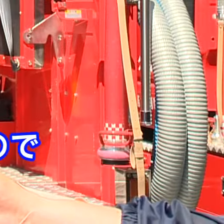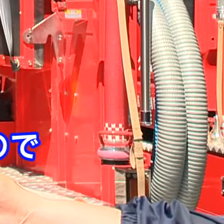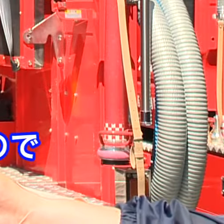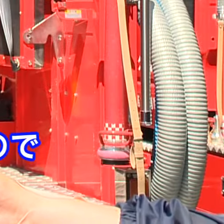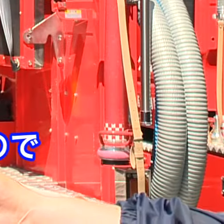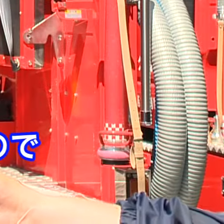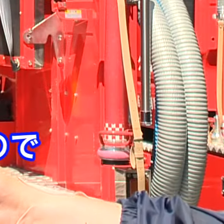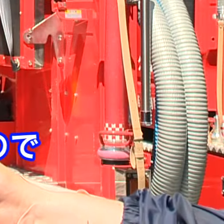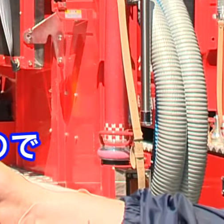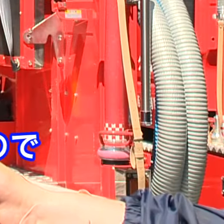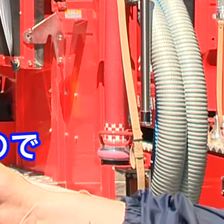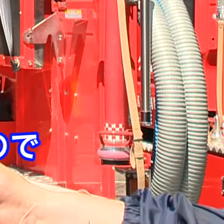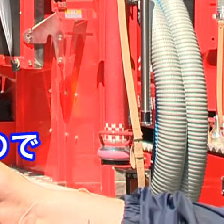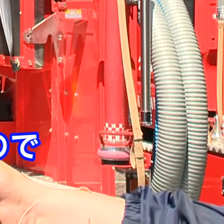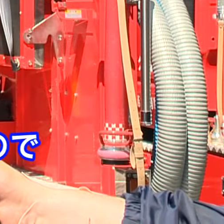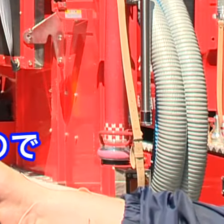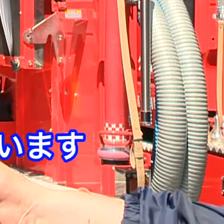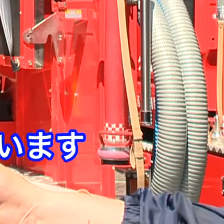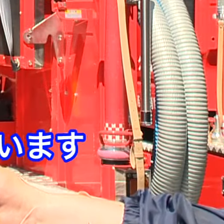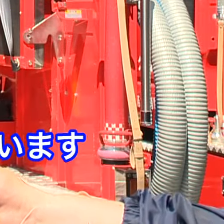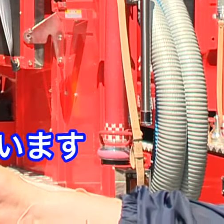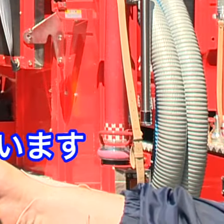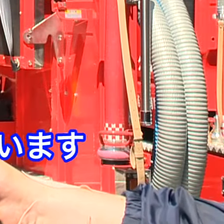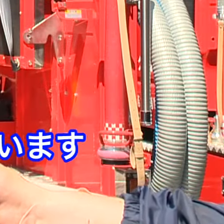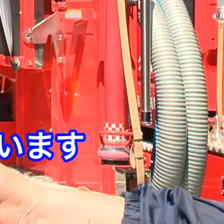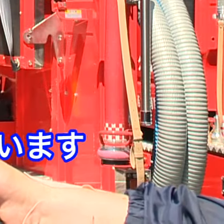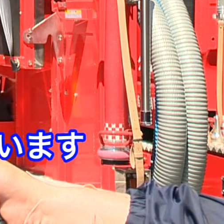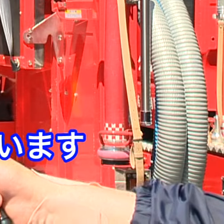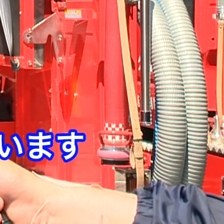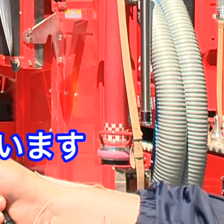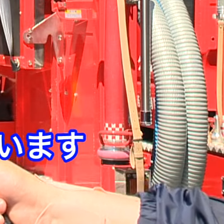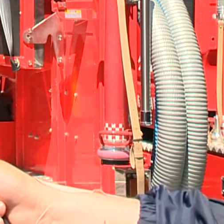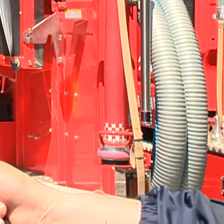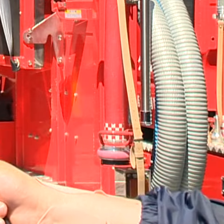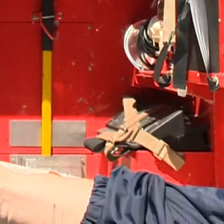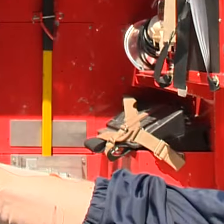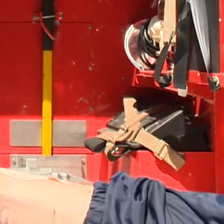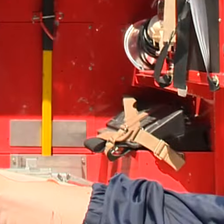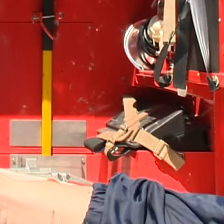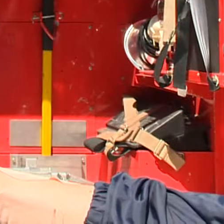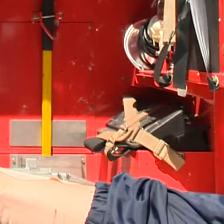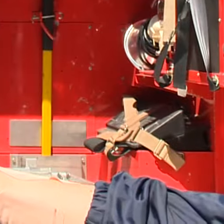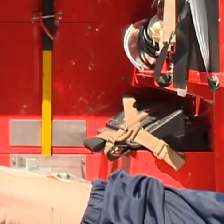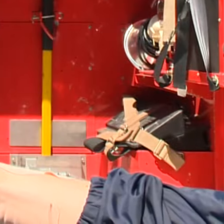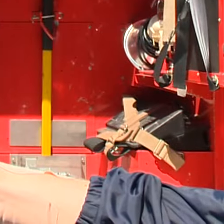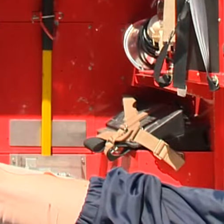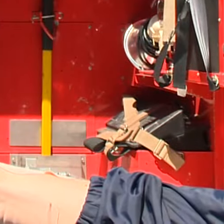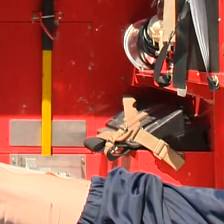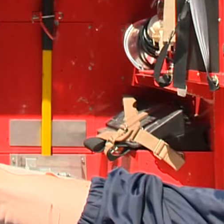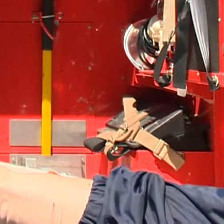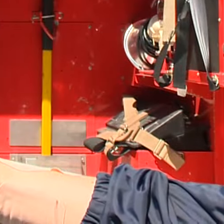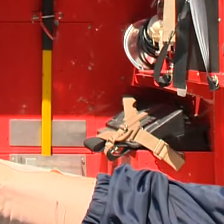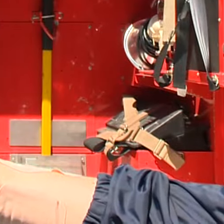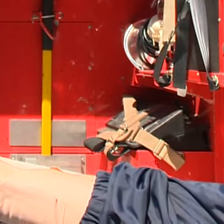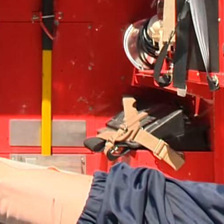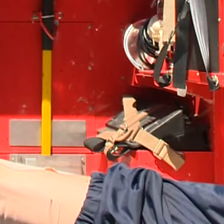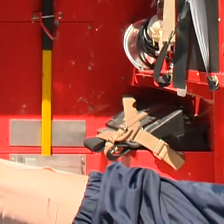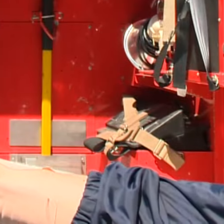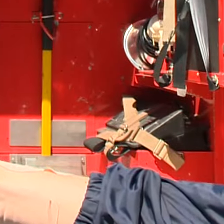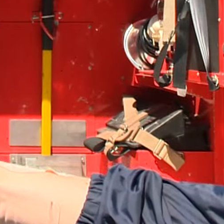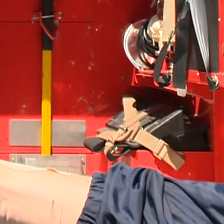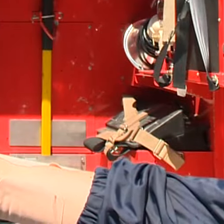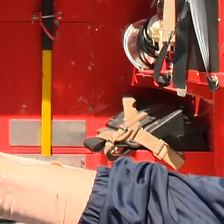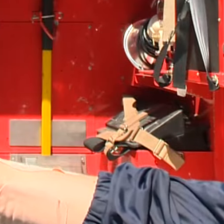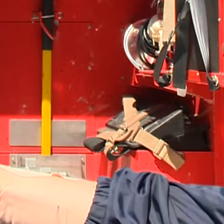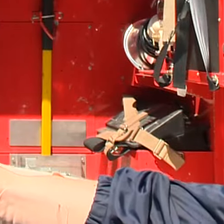練習の成果しっかり出せたので、よかったんじゃないかなというふうには今思ってます。 今まで支えていただいた方、応援していただい